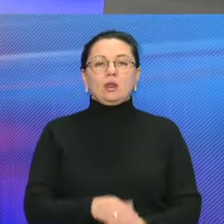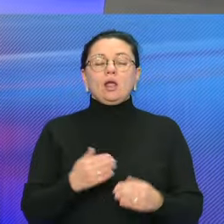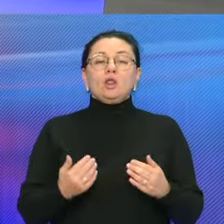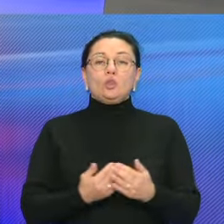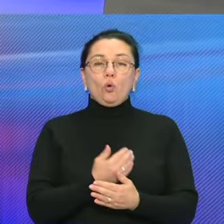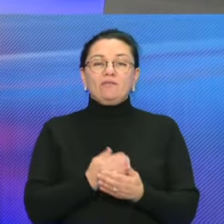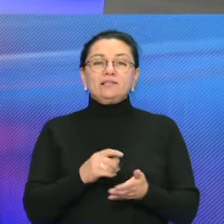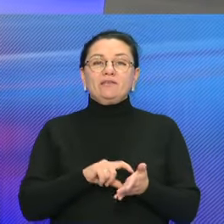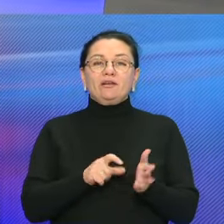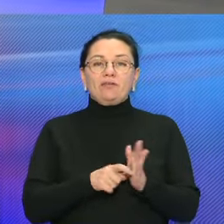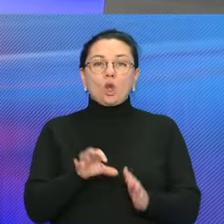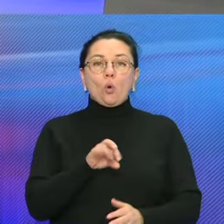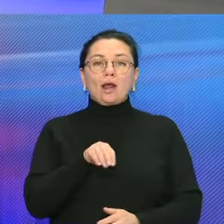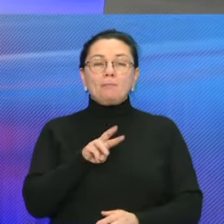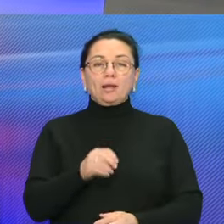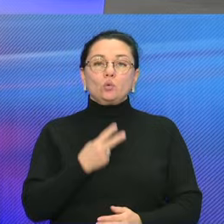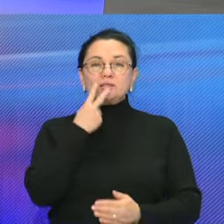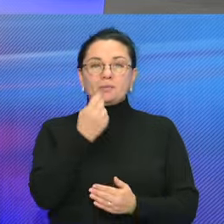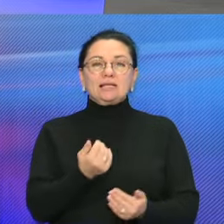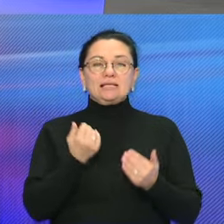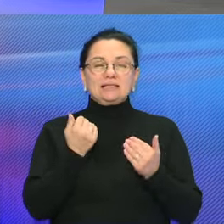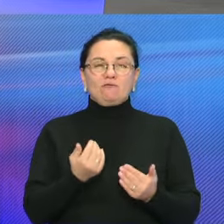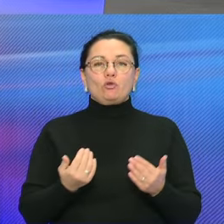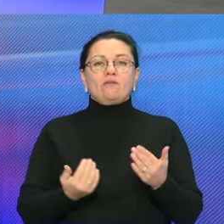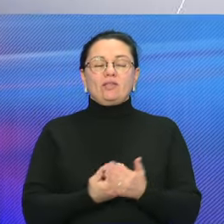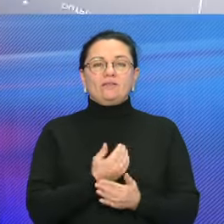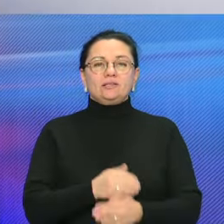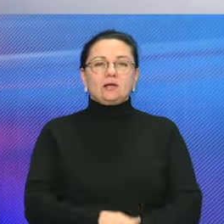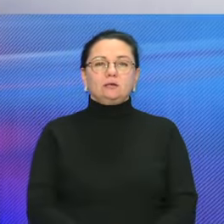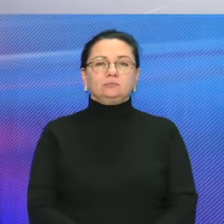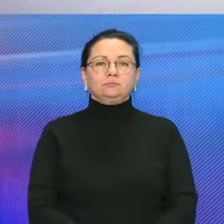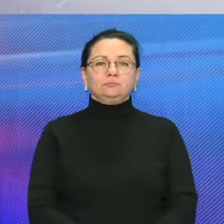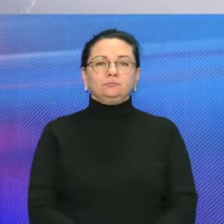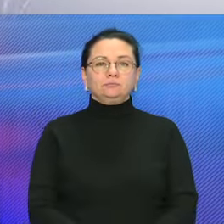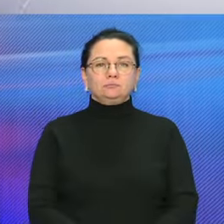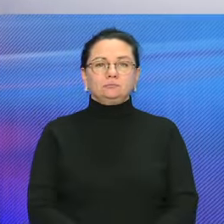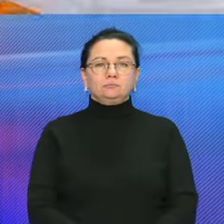эфиры Вольга Малігон. Вітаю вас. Глядзіце сёння ў выпуску.